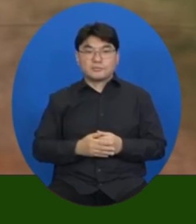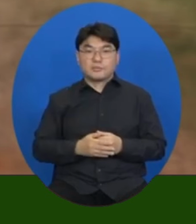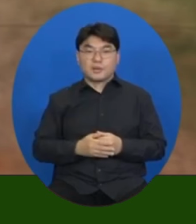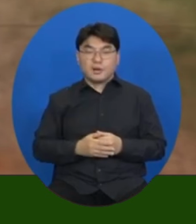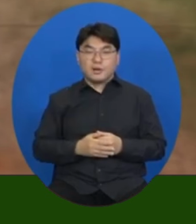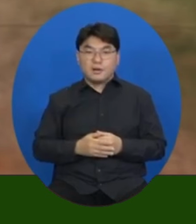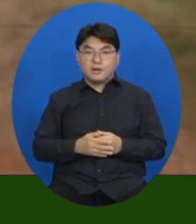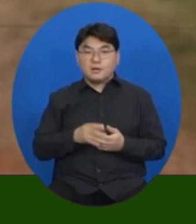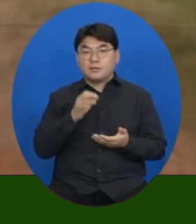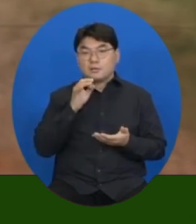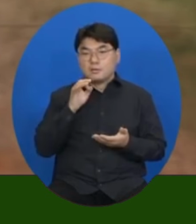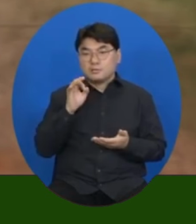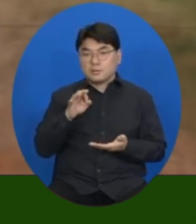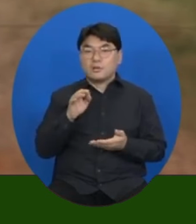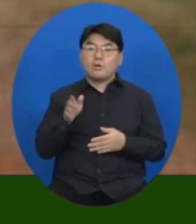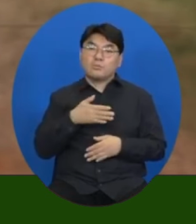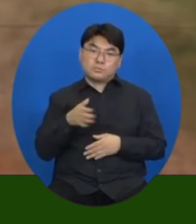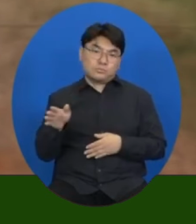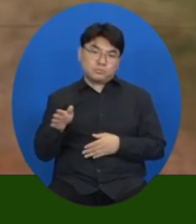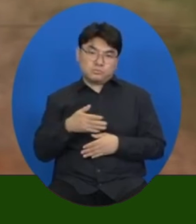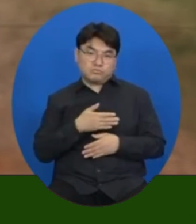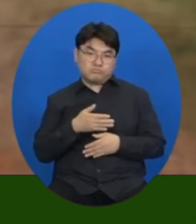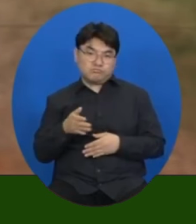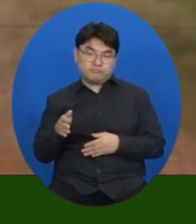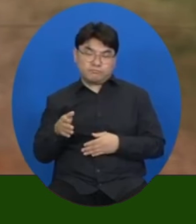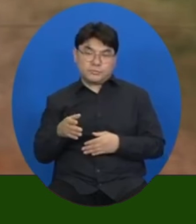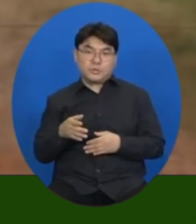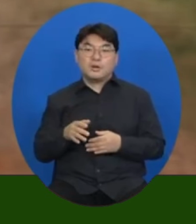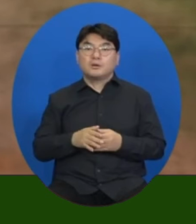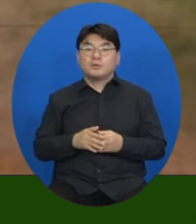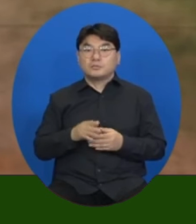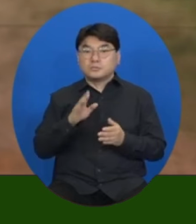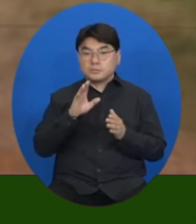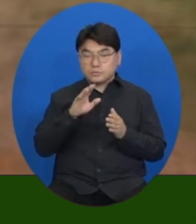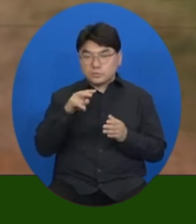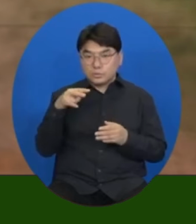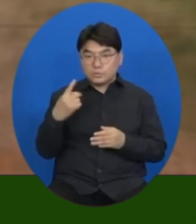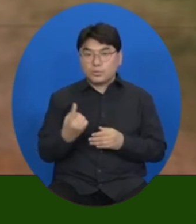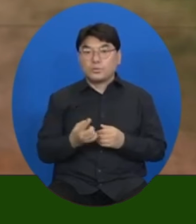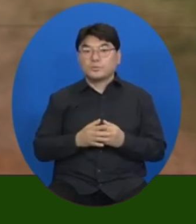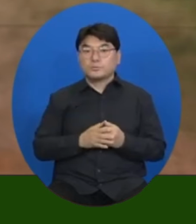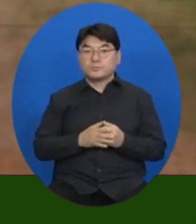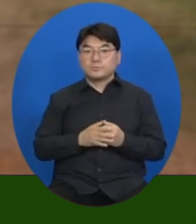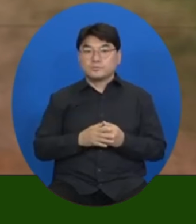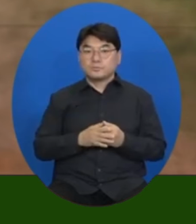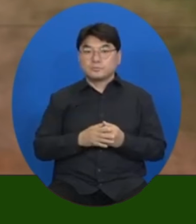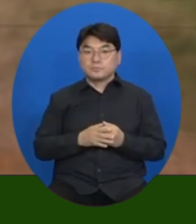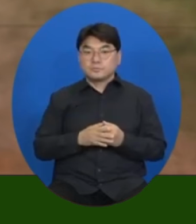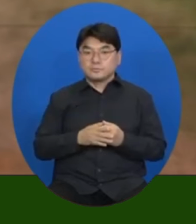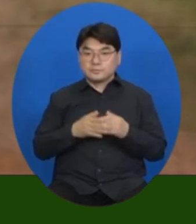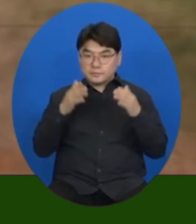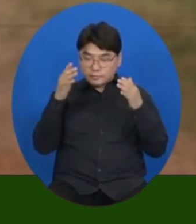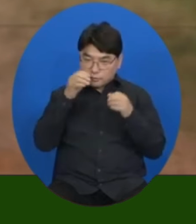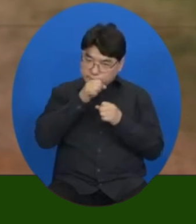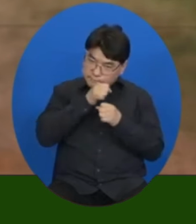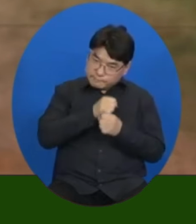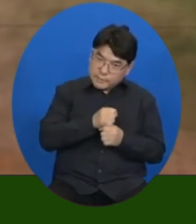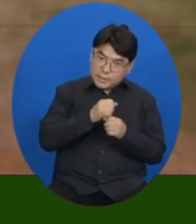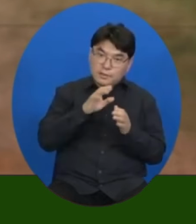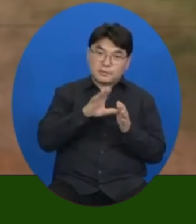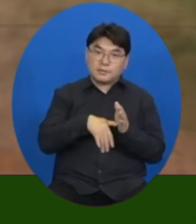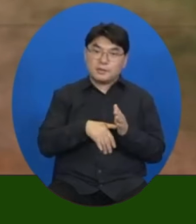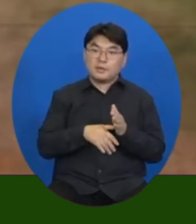나 그렇게 되면 참 행복할 텐데 그렇게 되면 참 내가 안정감이 있을 텐데라고 하는 사람도 그 주돌이 소유요 돈인